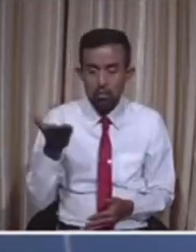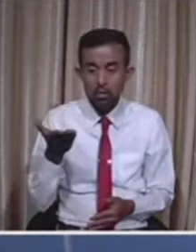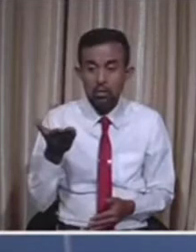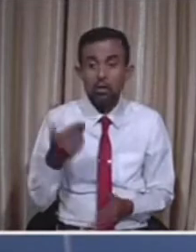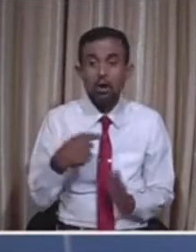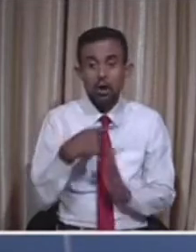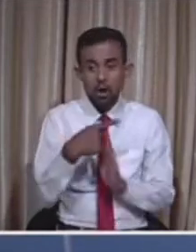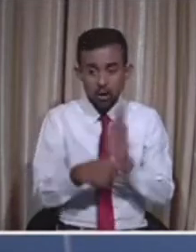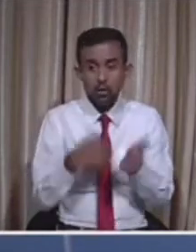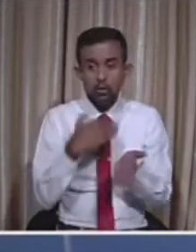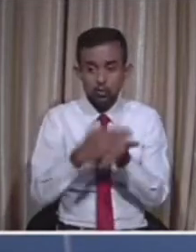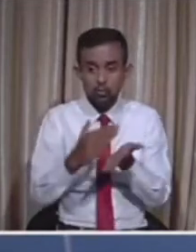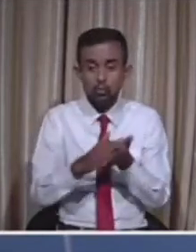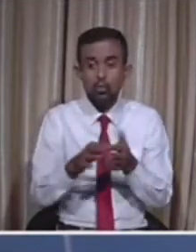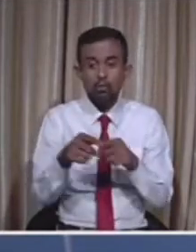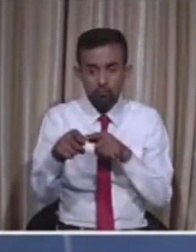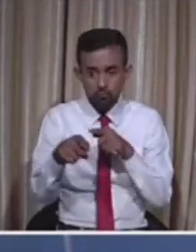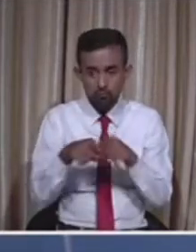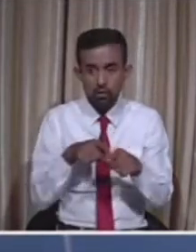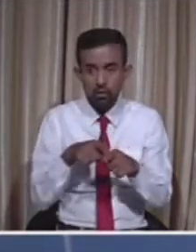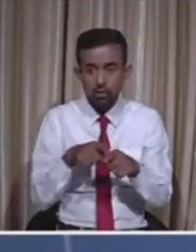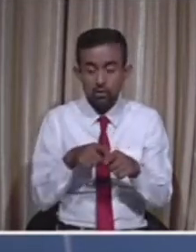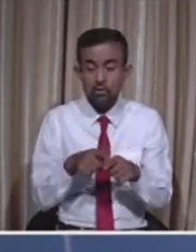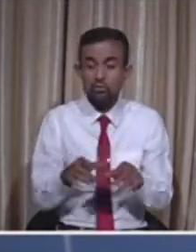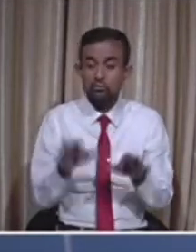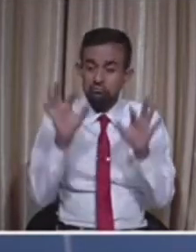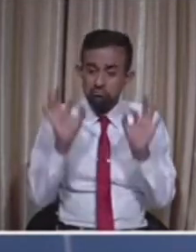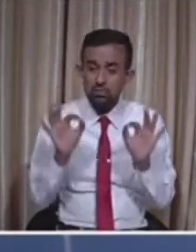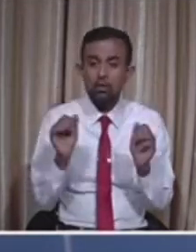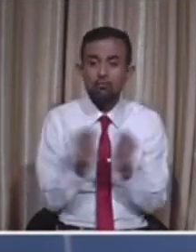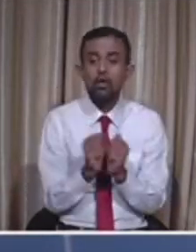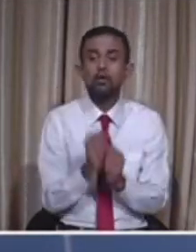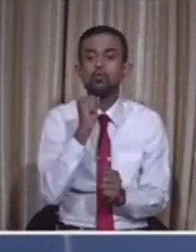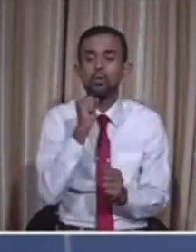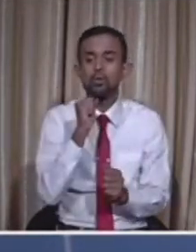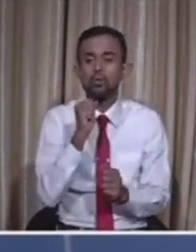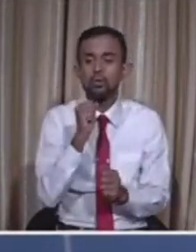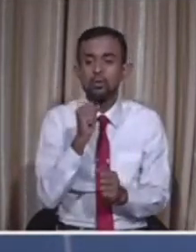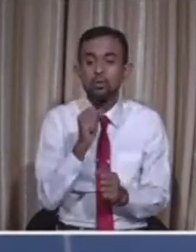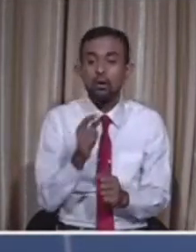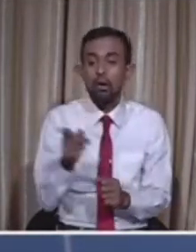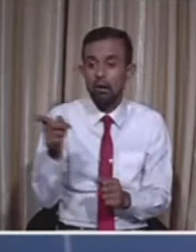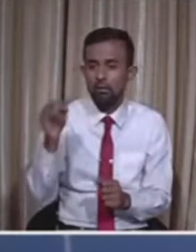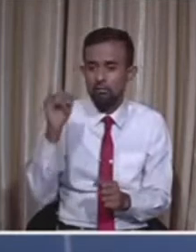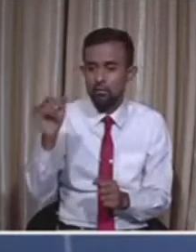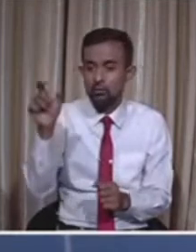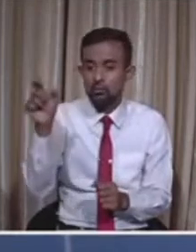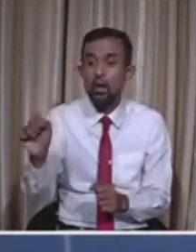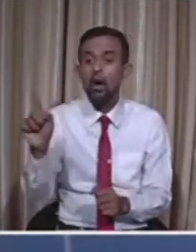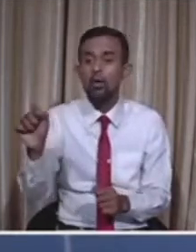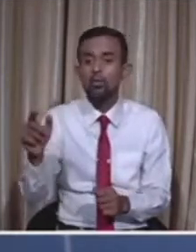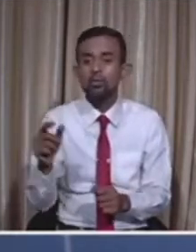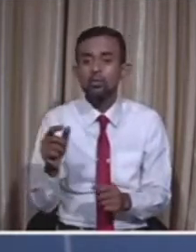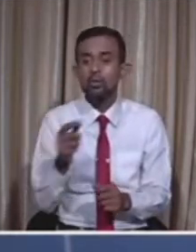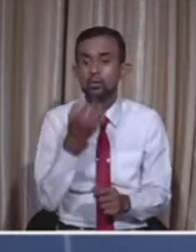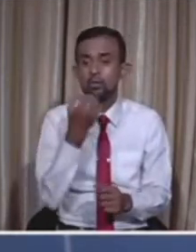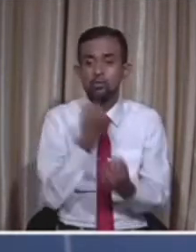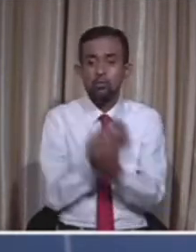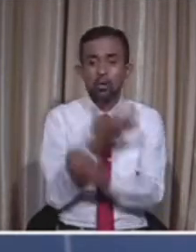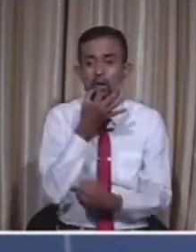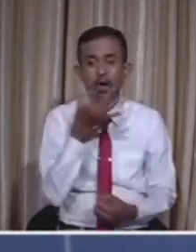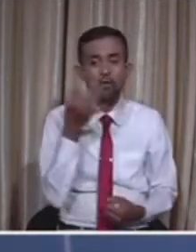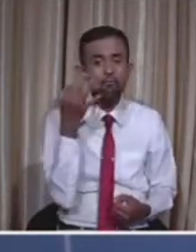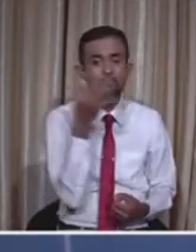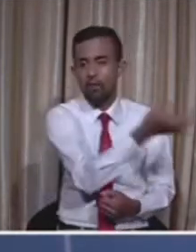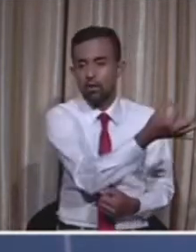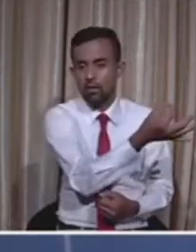රට වෙනුවෙන් කරන්න ඕන ප්‍රබලම දේ තමයි ආණ්ඩුවේ කියන සාහසිකෝ හෙළිදරව් කරන එක. එනිසා නිට්ටඹුව